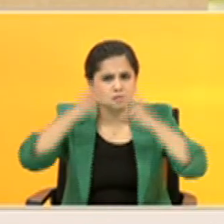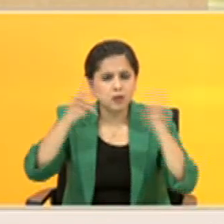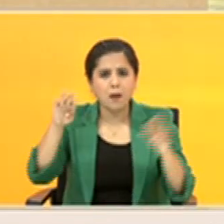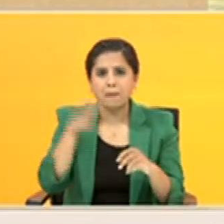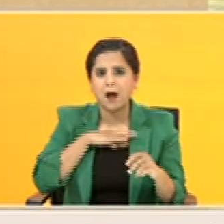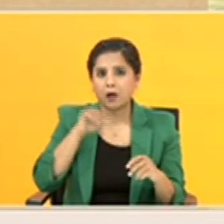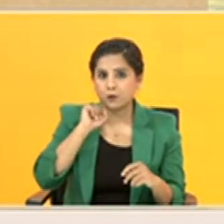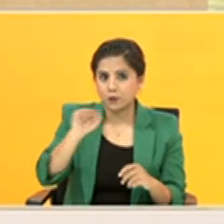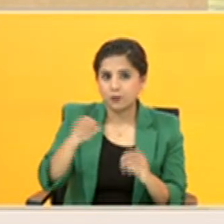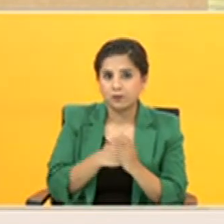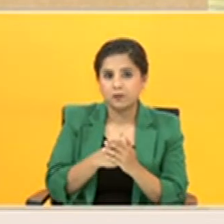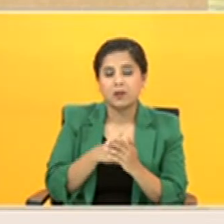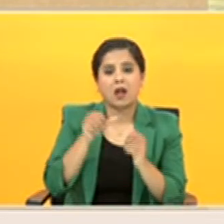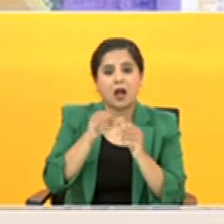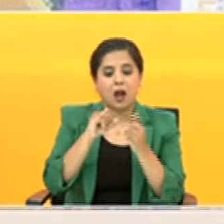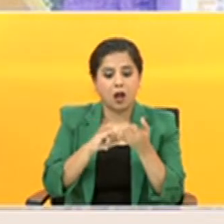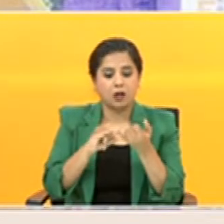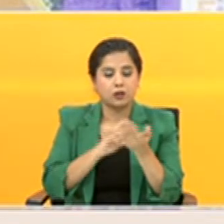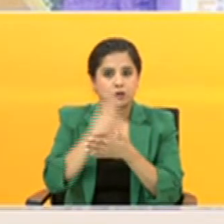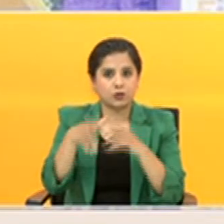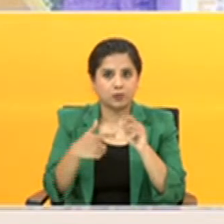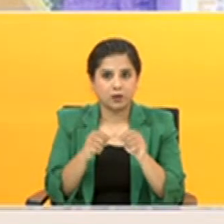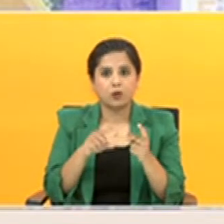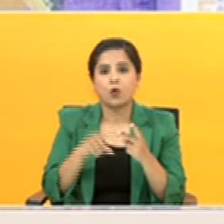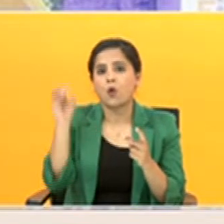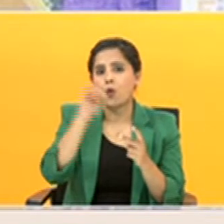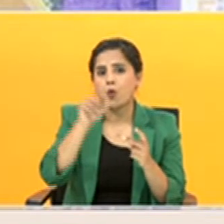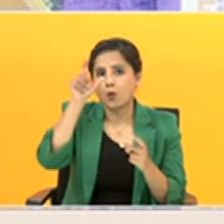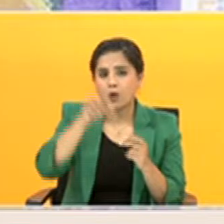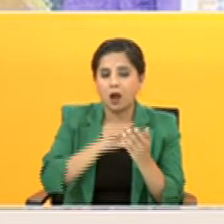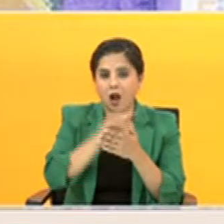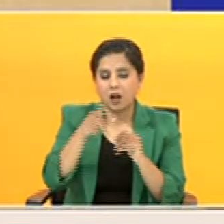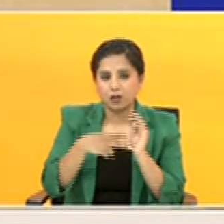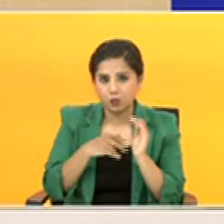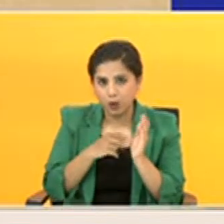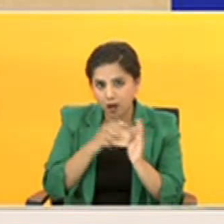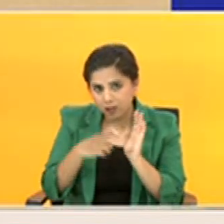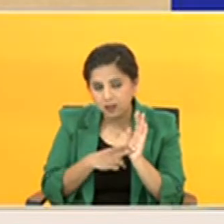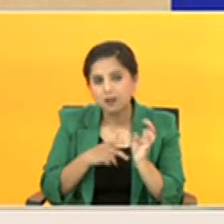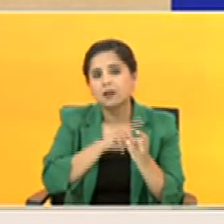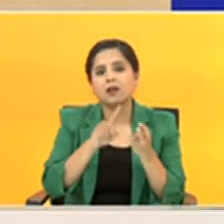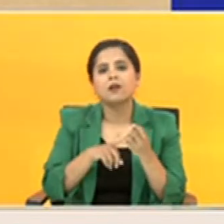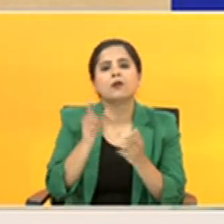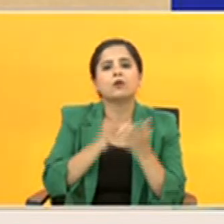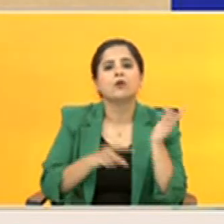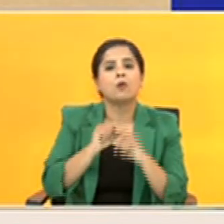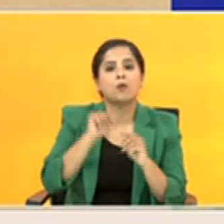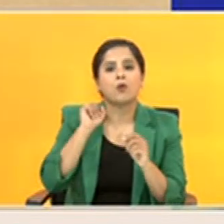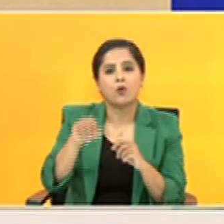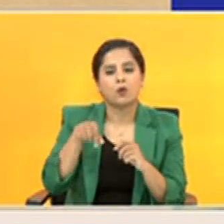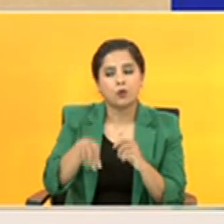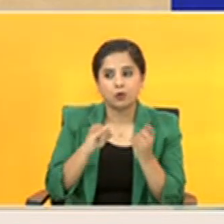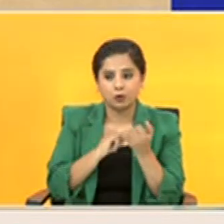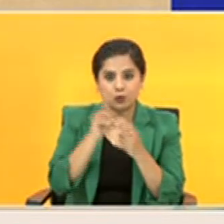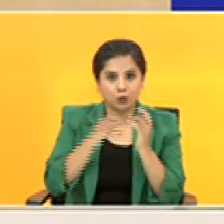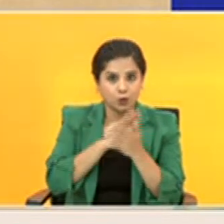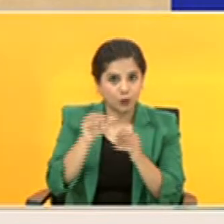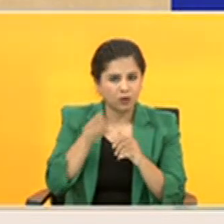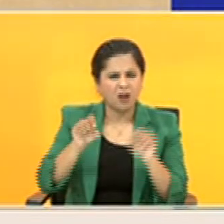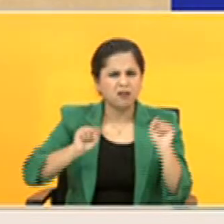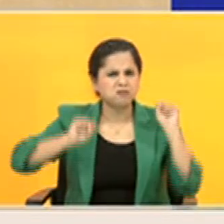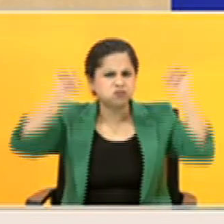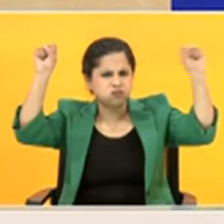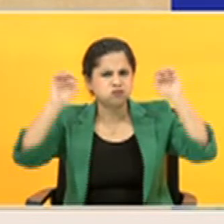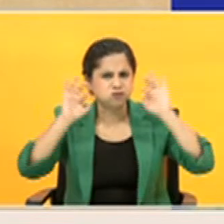की अस्मिता धोने, ओडिशा के हर्षवर्धन साहू और उत्तर प्रदेश के तुषार चौधरी के शानदार प्रदर्शन